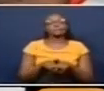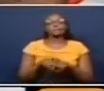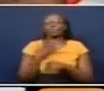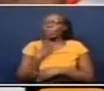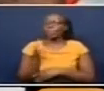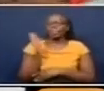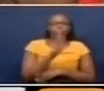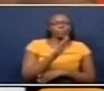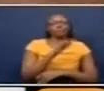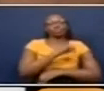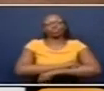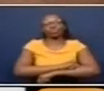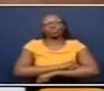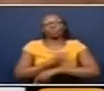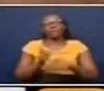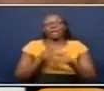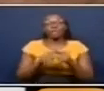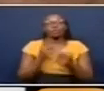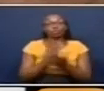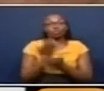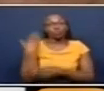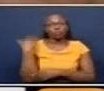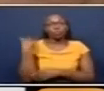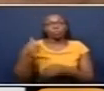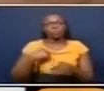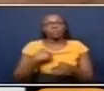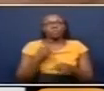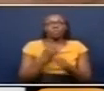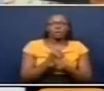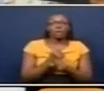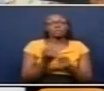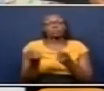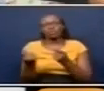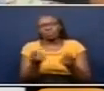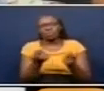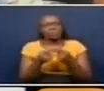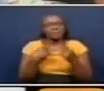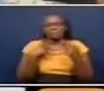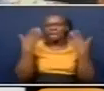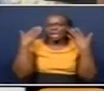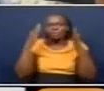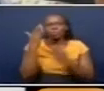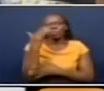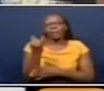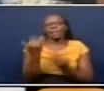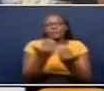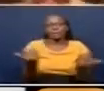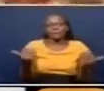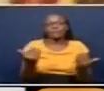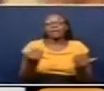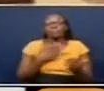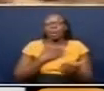yale nilikuwa nafanya kule, hata hiyo feeding nilikuwa nafanya, sijui ninafanya nini. Watoto